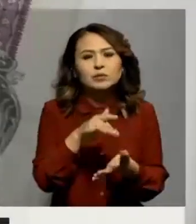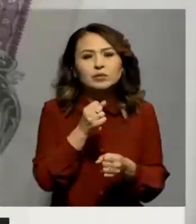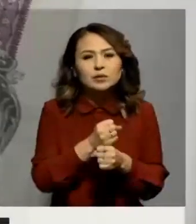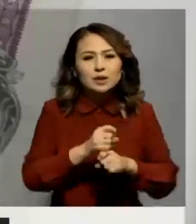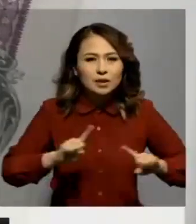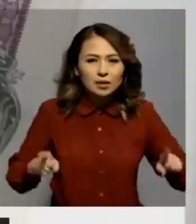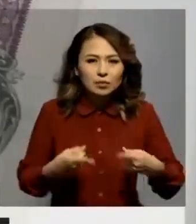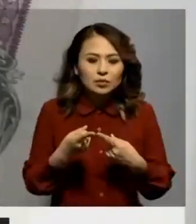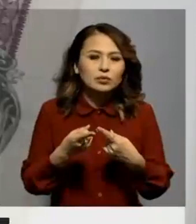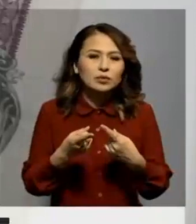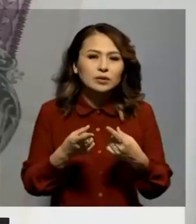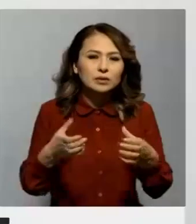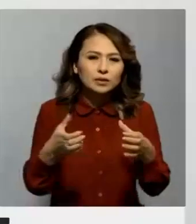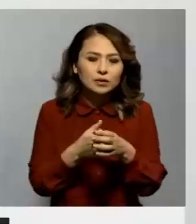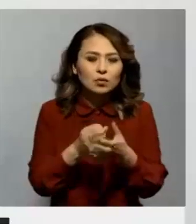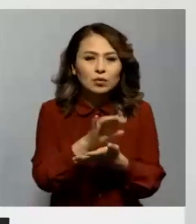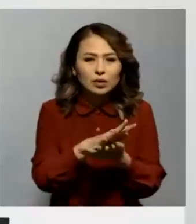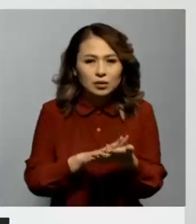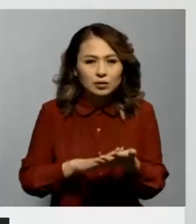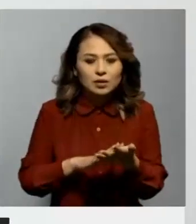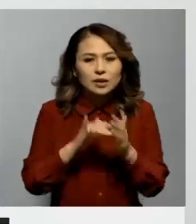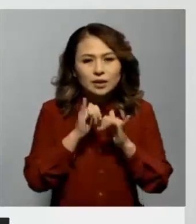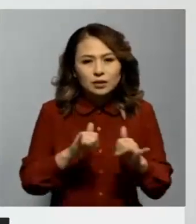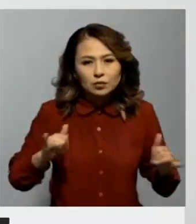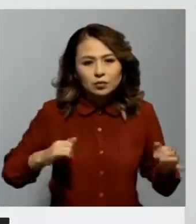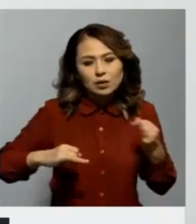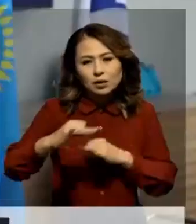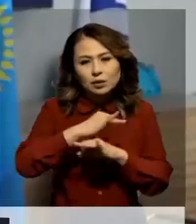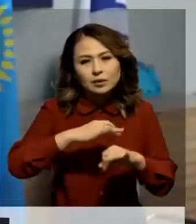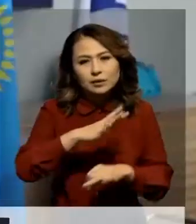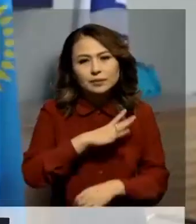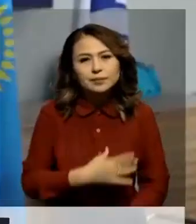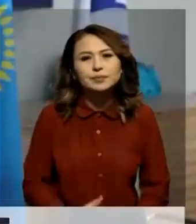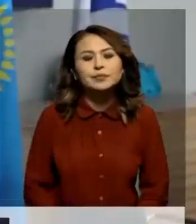дамыту саласындағы ынтымақтастықты одан әрі кеңейту мәселесін талқылады.